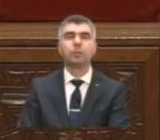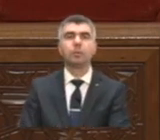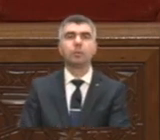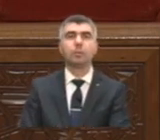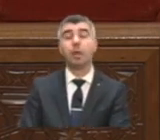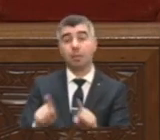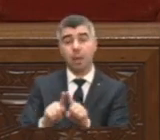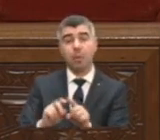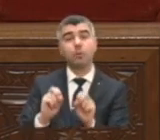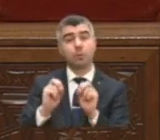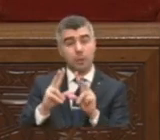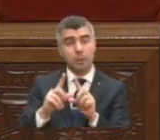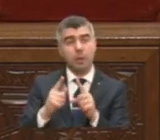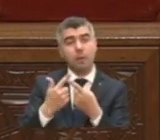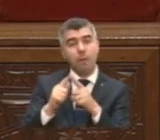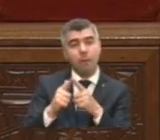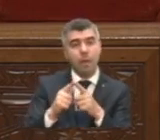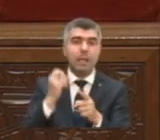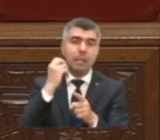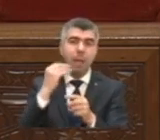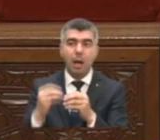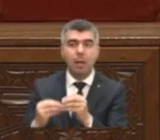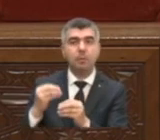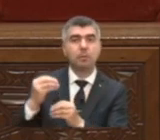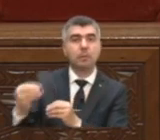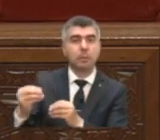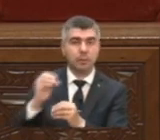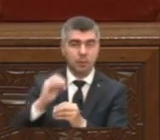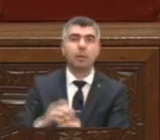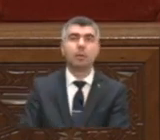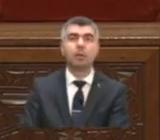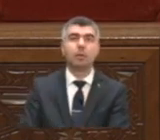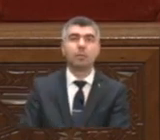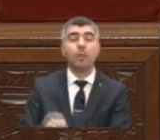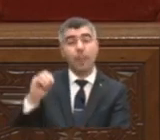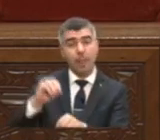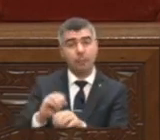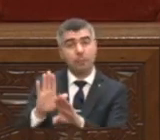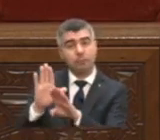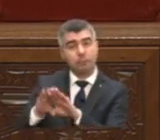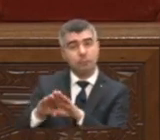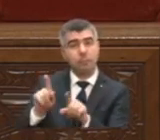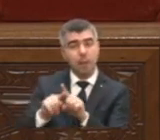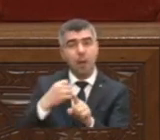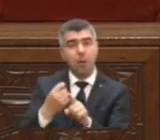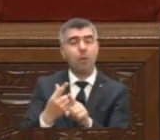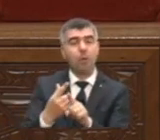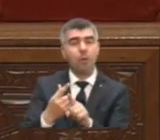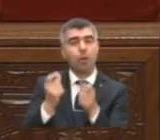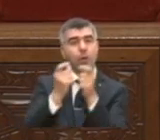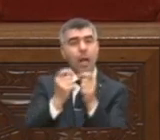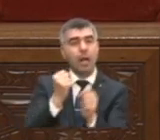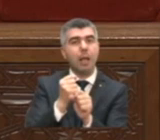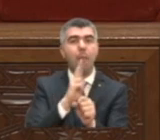حددت الالتزامات ديال مختلف الأطراف، ثم تتطلب مؤسسة العمران باش تبني